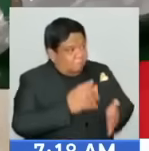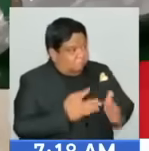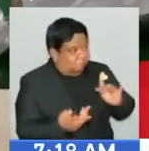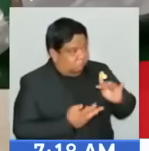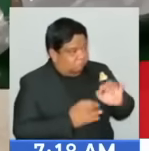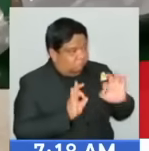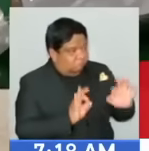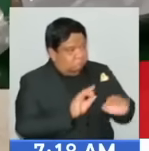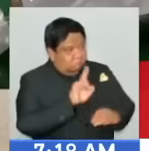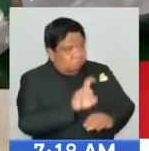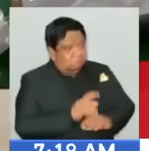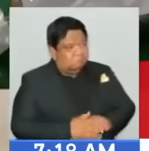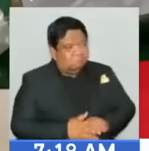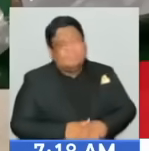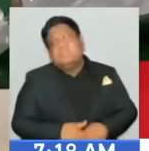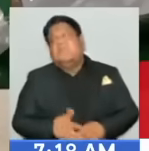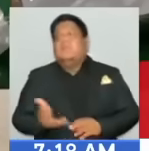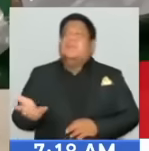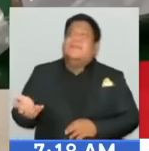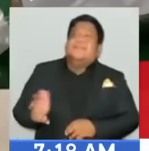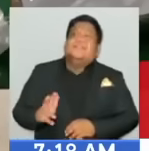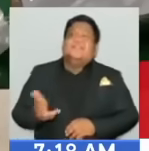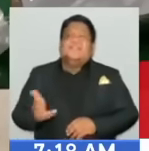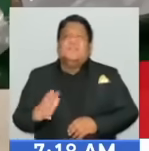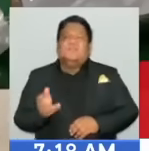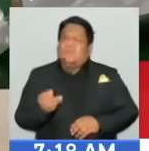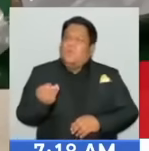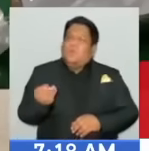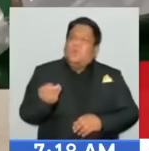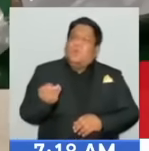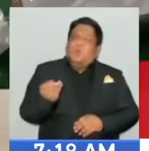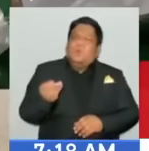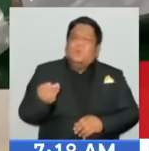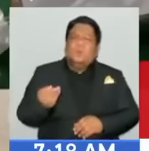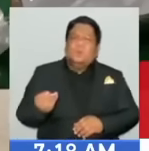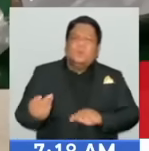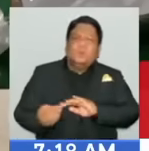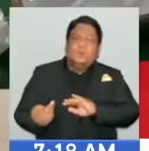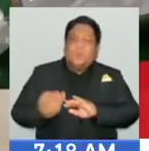Sir? Konti na lang talaga ang tuko kasi sobrang taas eh.